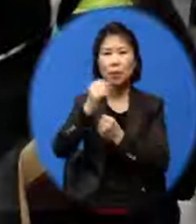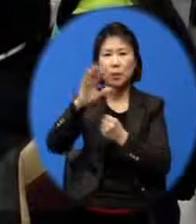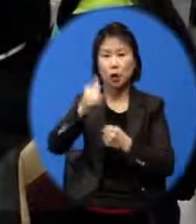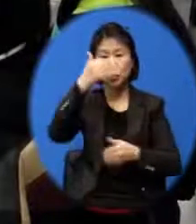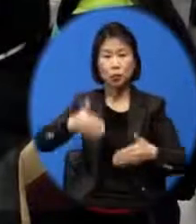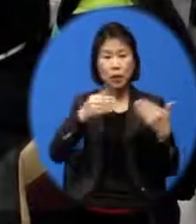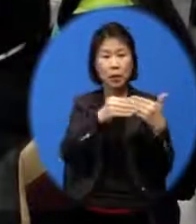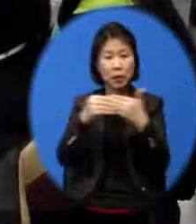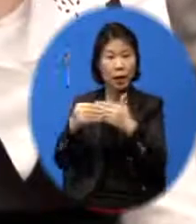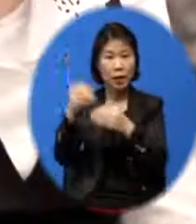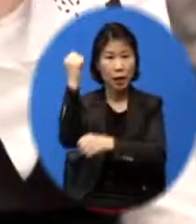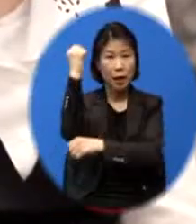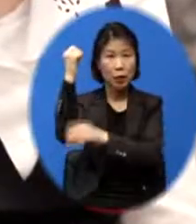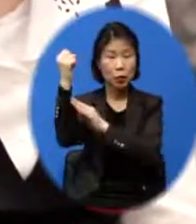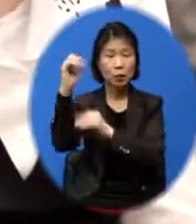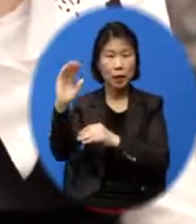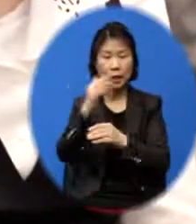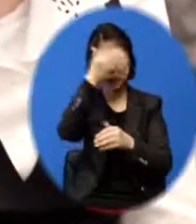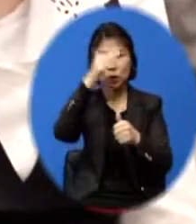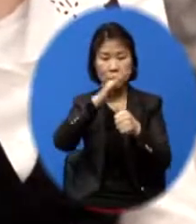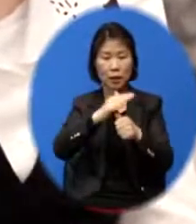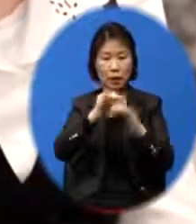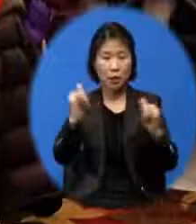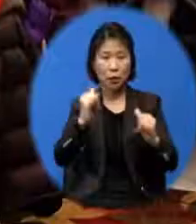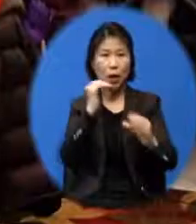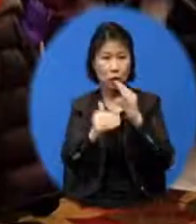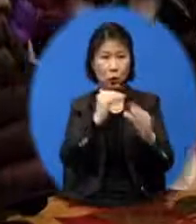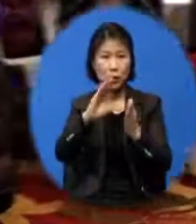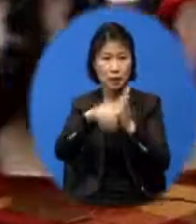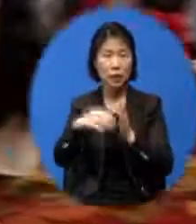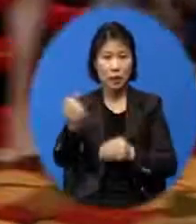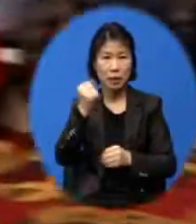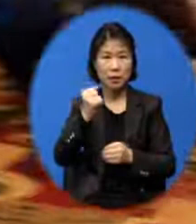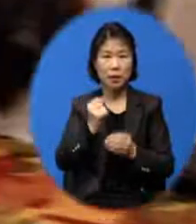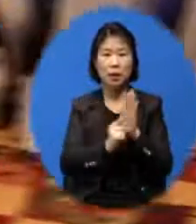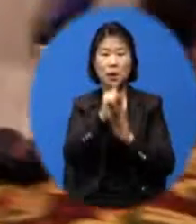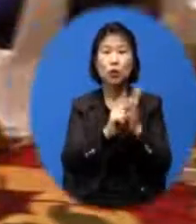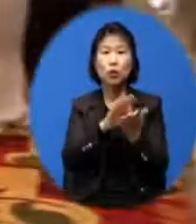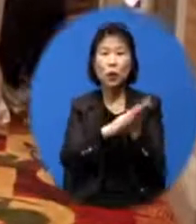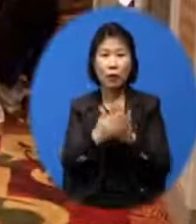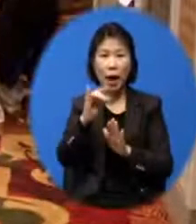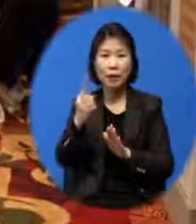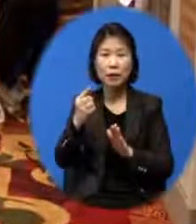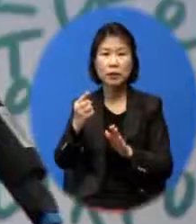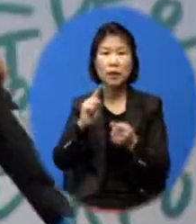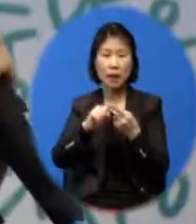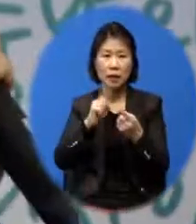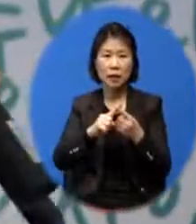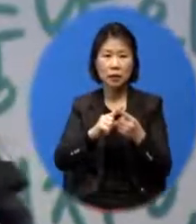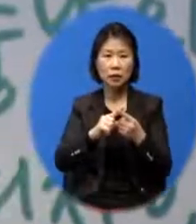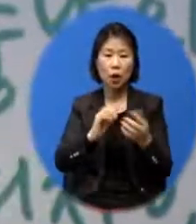이끌어갈 대들보인 청소년들과 소통의 시간을 가졌습니다. 기후변화와 에너지를 주제로 진행자가 그룹